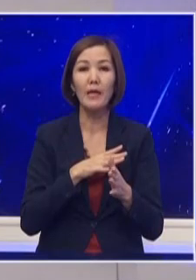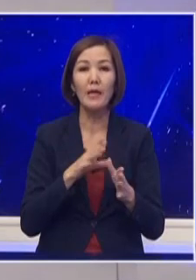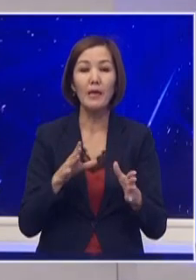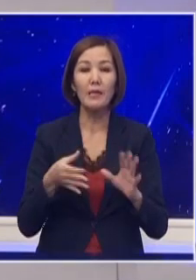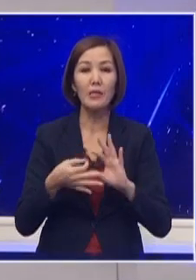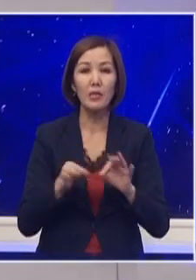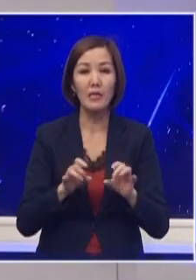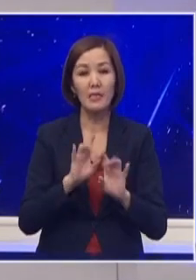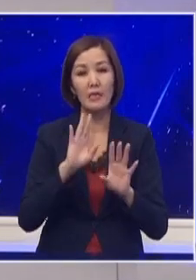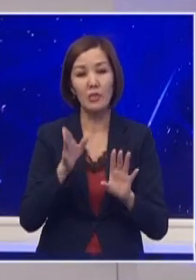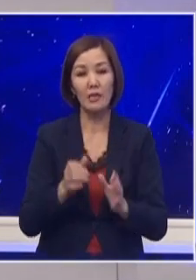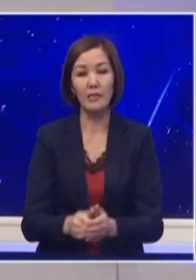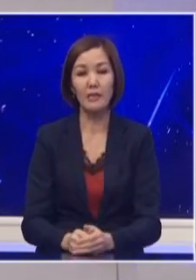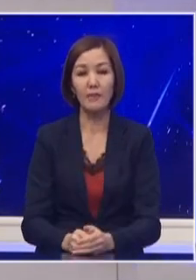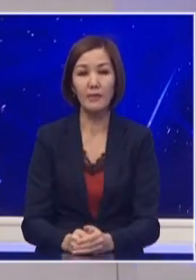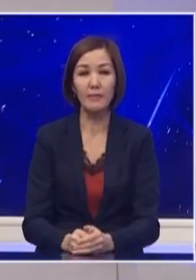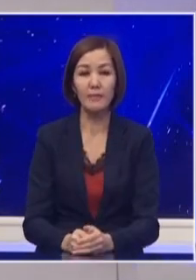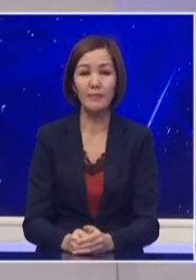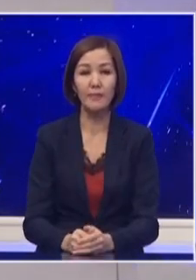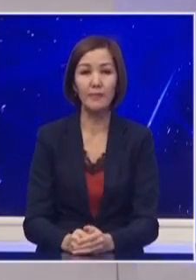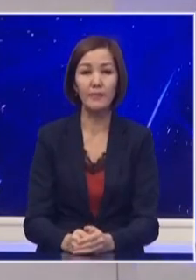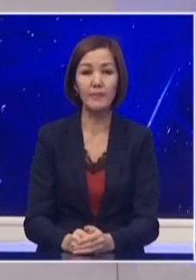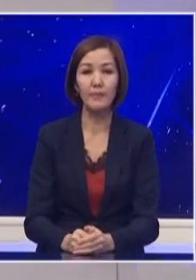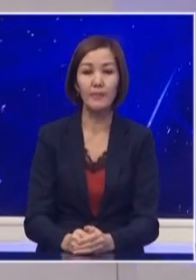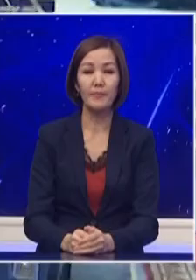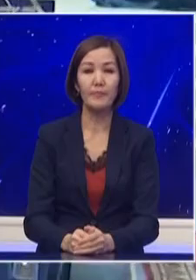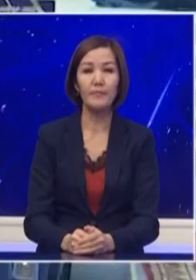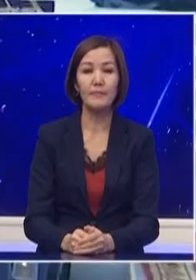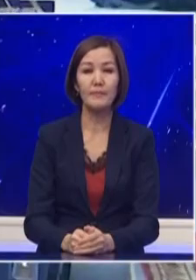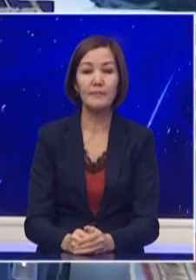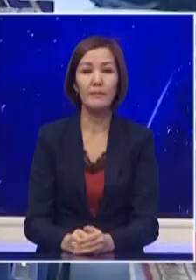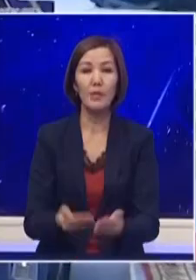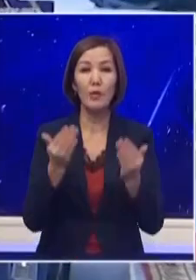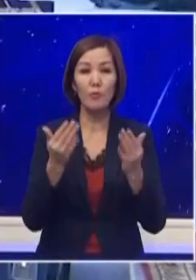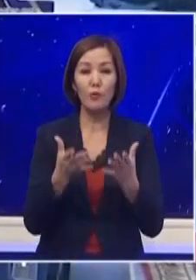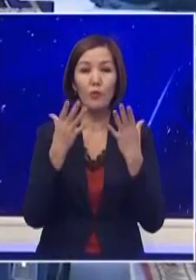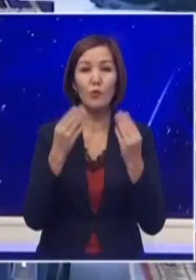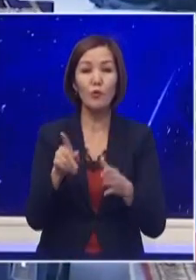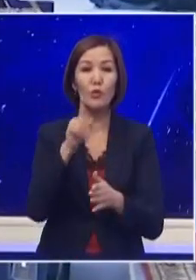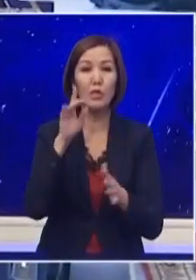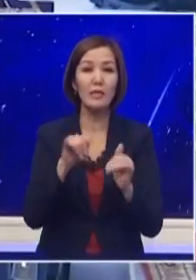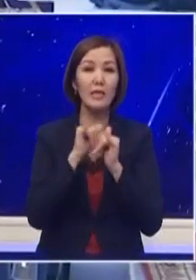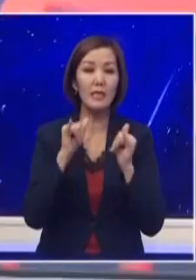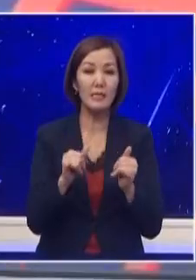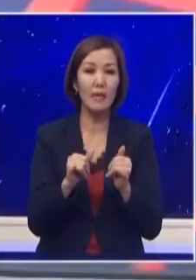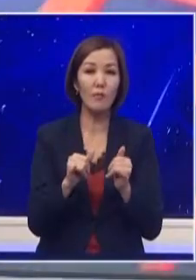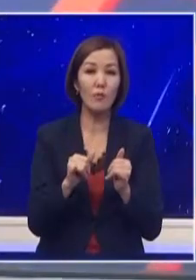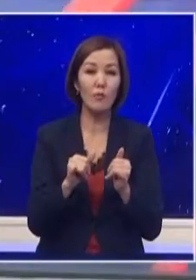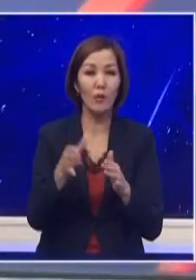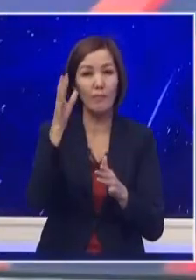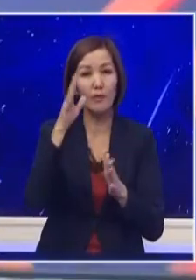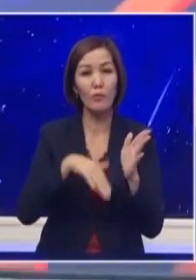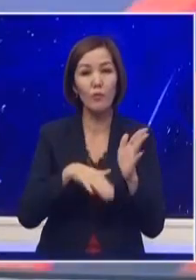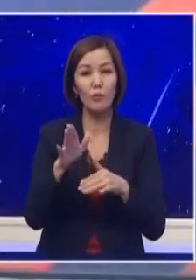артты. Әріптесіміз Ақбота Оралғызы жалғастырсын. Бүгінде жастардың дамуы мен кәсіби тұрғыдан өсуіне ерекше